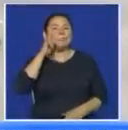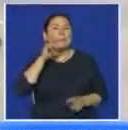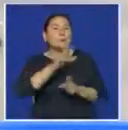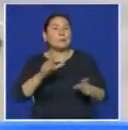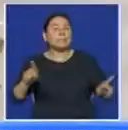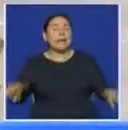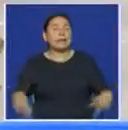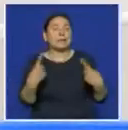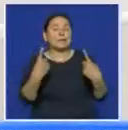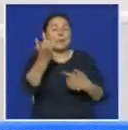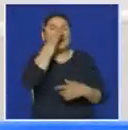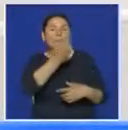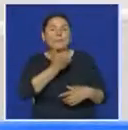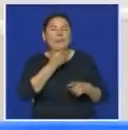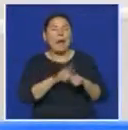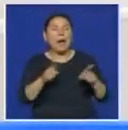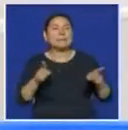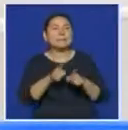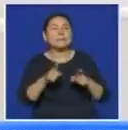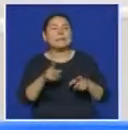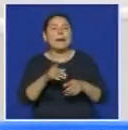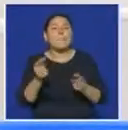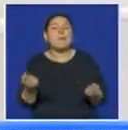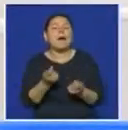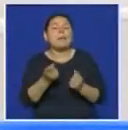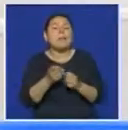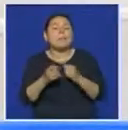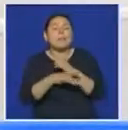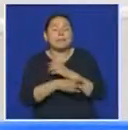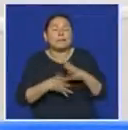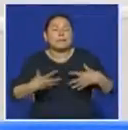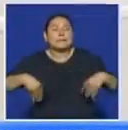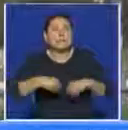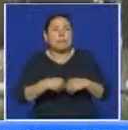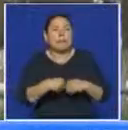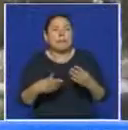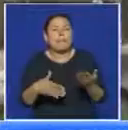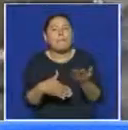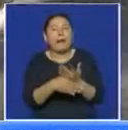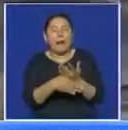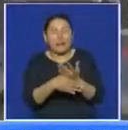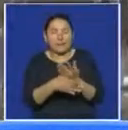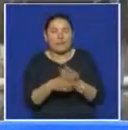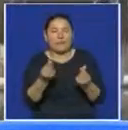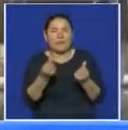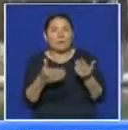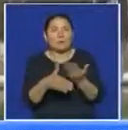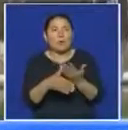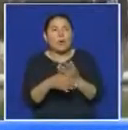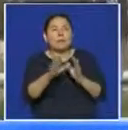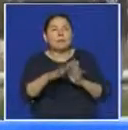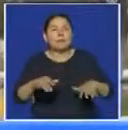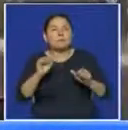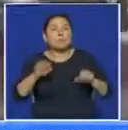планируют организовывать благотворительные акции для малообеспеченных семей, помочь с продовольствием и оказать финансовую помощь. Ранее своими силами ребята